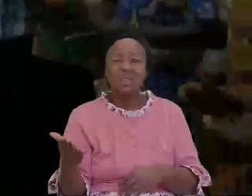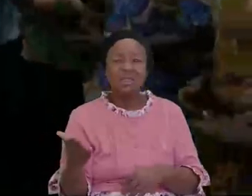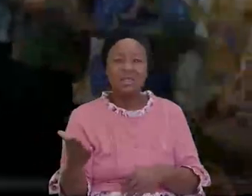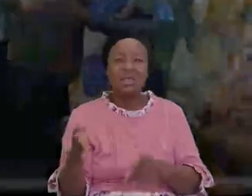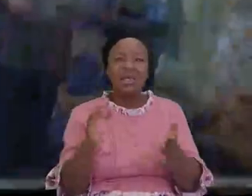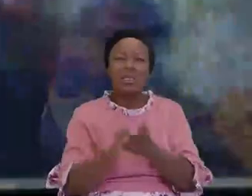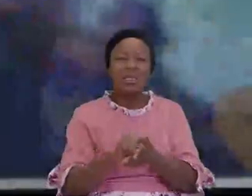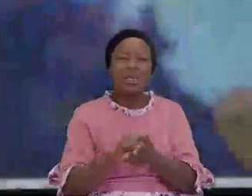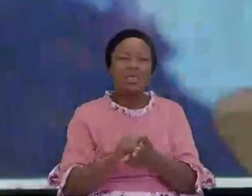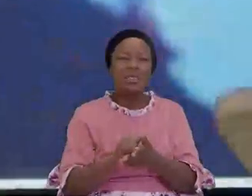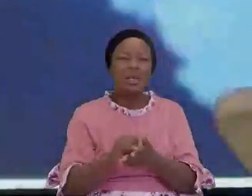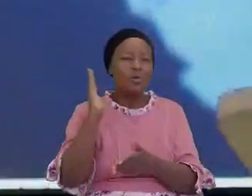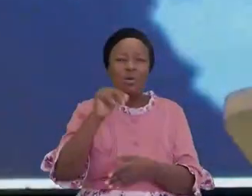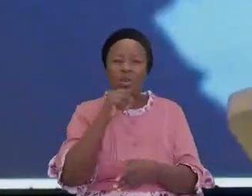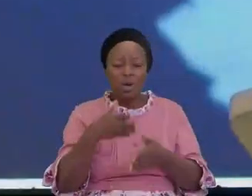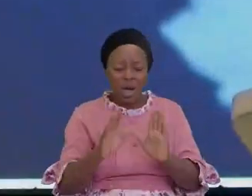Qui